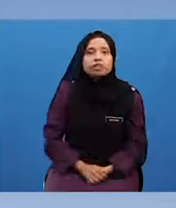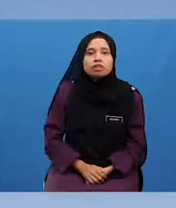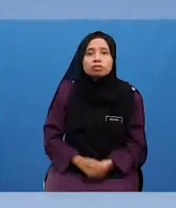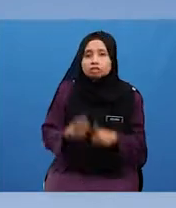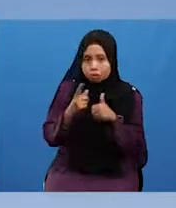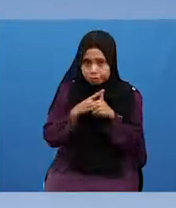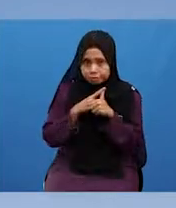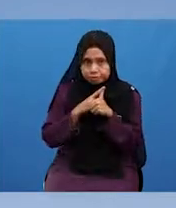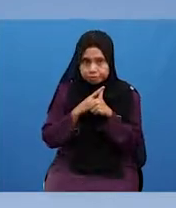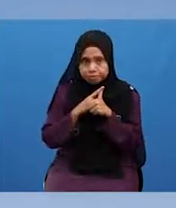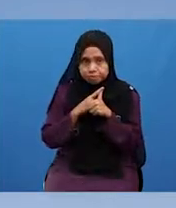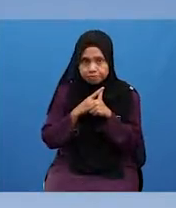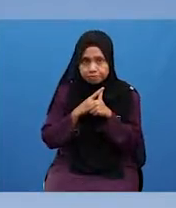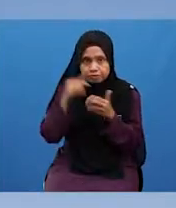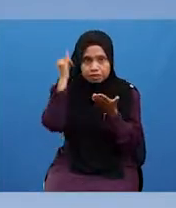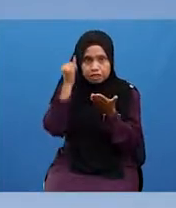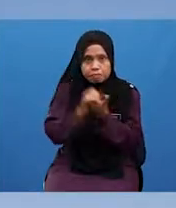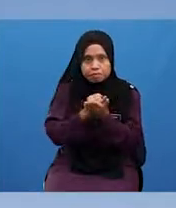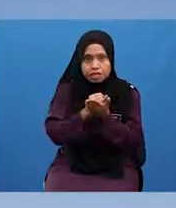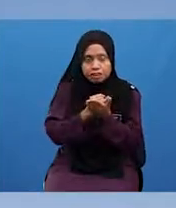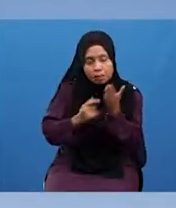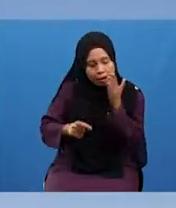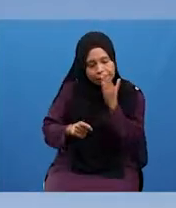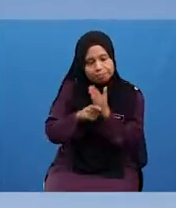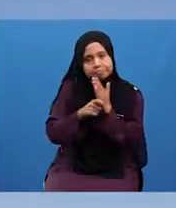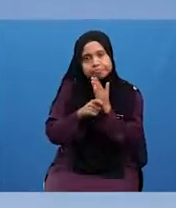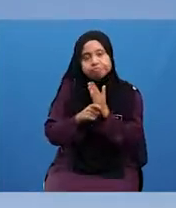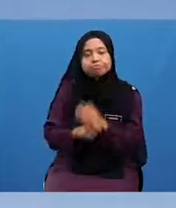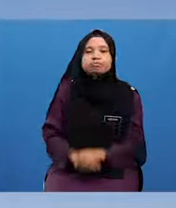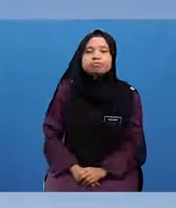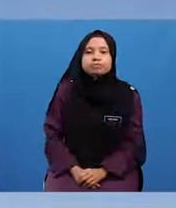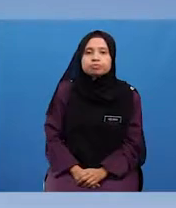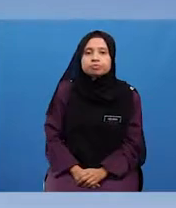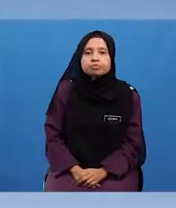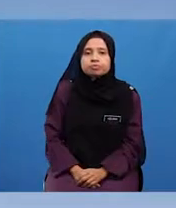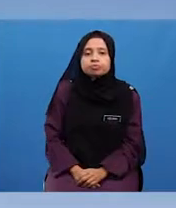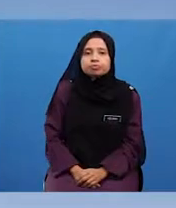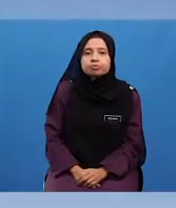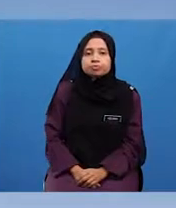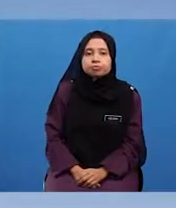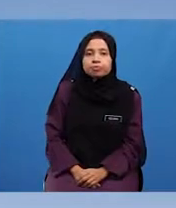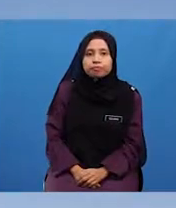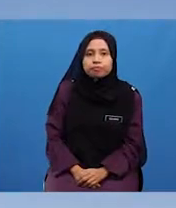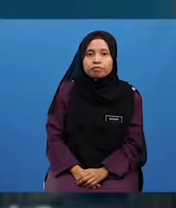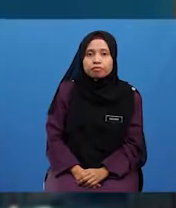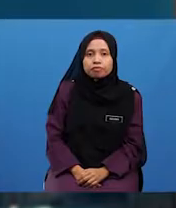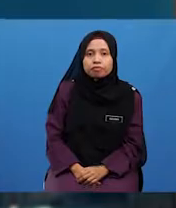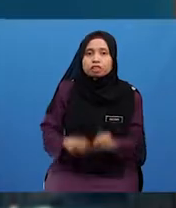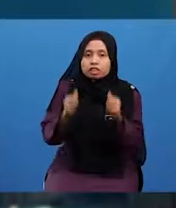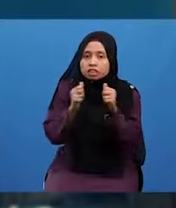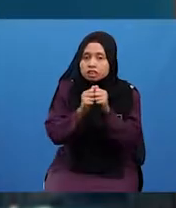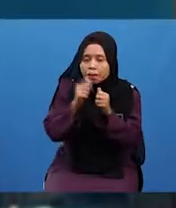Pertama, iman semakin bertambah. Bagaimana ya?